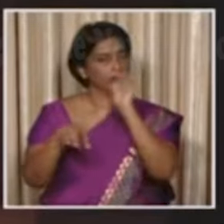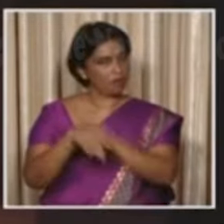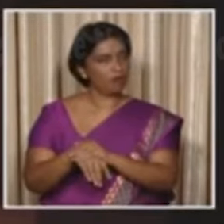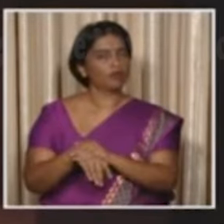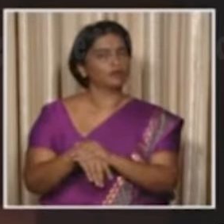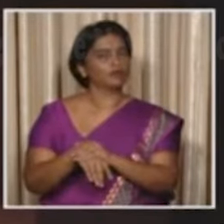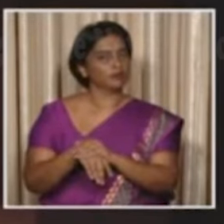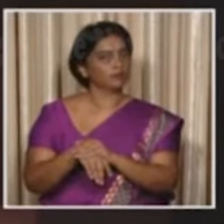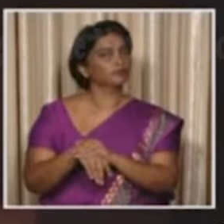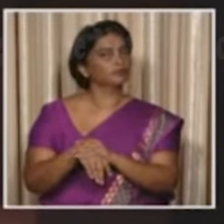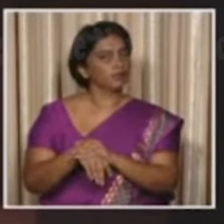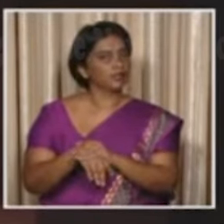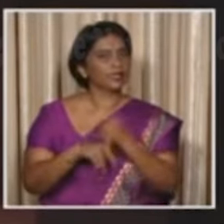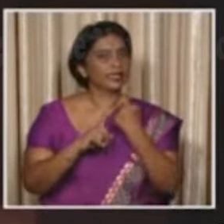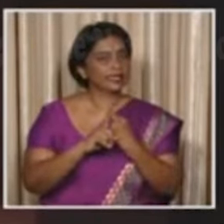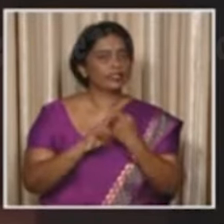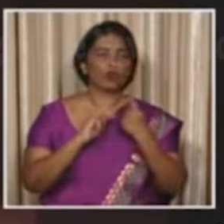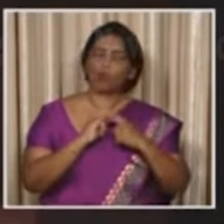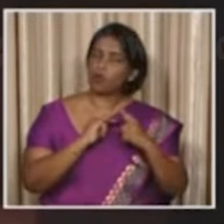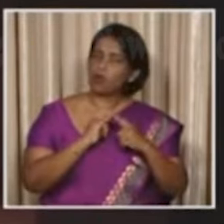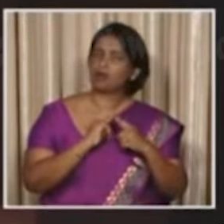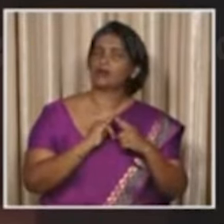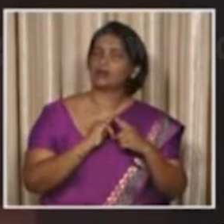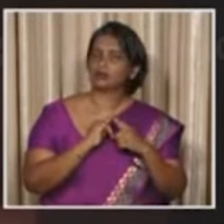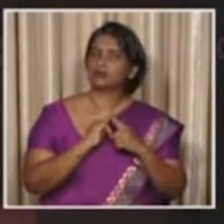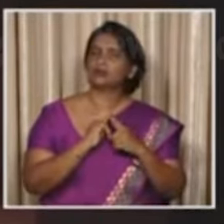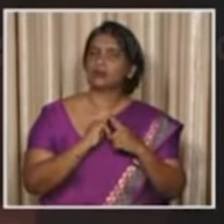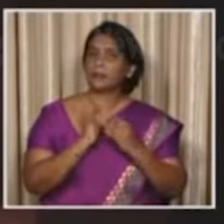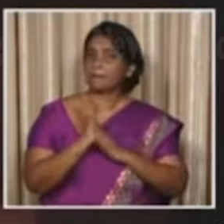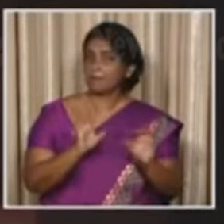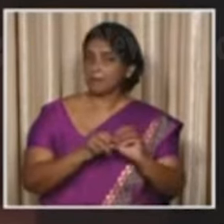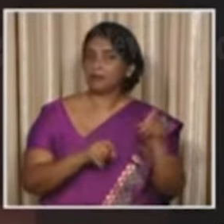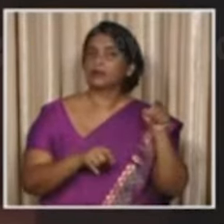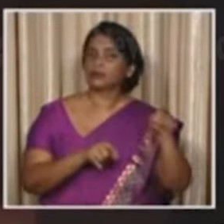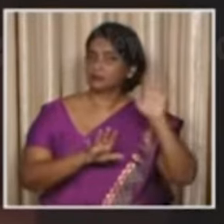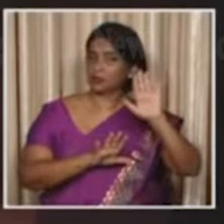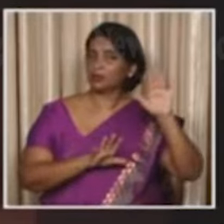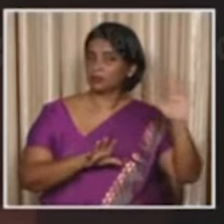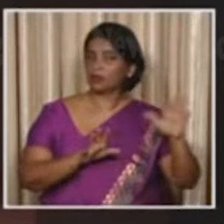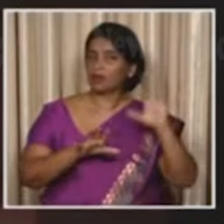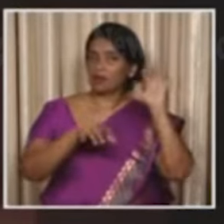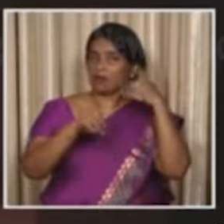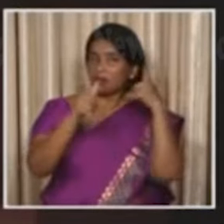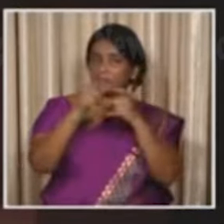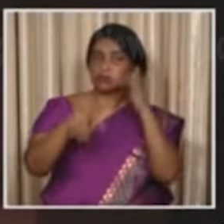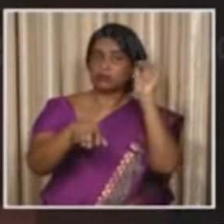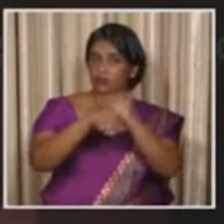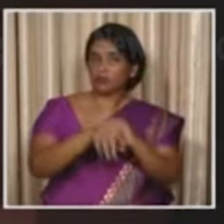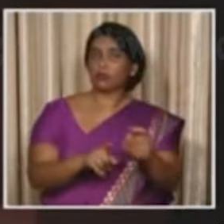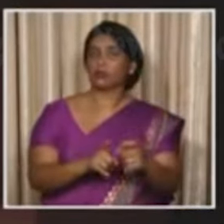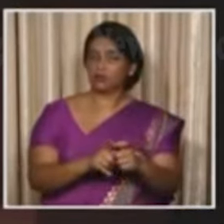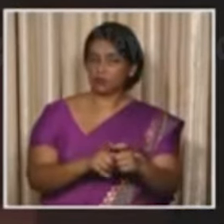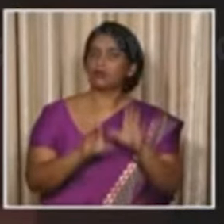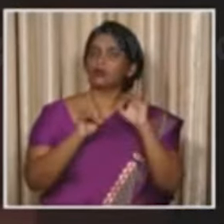ඕන, කීත් නොයා උපාලි තෙන්න කෝන් මාධ්‍යවේදී ඒ අයව අල්ලන්න ඕනේ. ඒ අයට ප්‍රචණ්ඩත්වේදීත් කරා